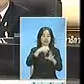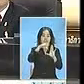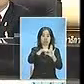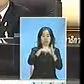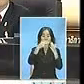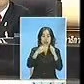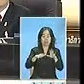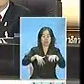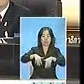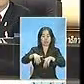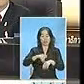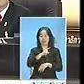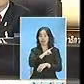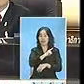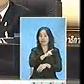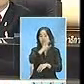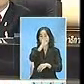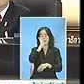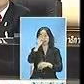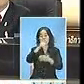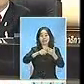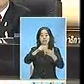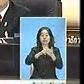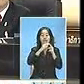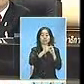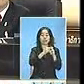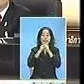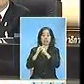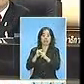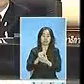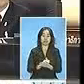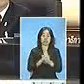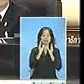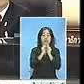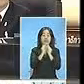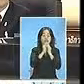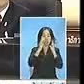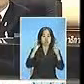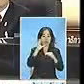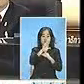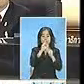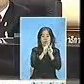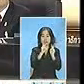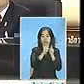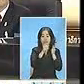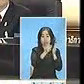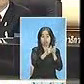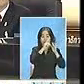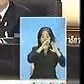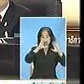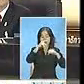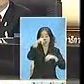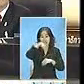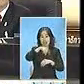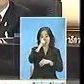าชนแล้วเรื่องนี้เป็นความจริงครับท่านประธานครับในที่ประชุมเสียงข้างมากเนี่ยทั้งสองฝ่ายครับไม่ใช่มีพรรคเพื่อไทยเท่